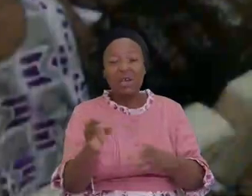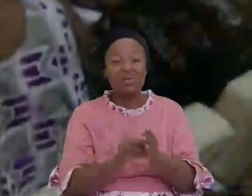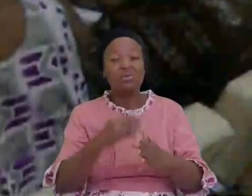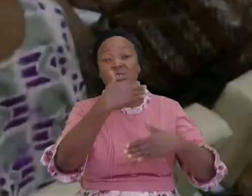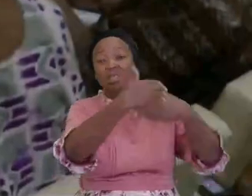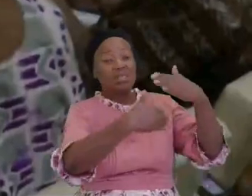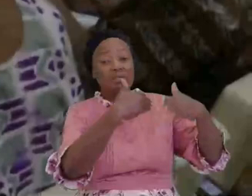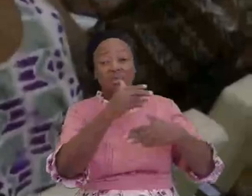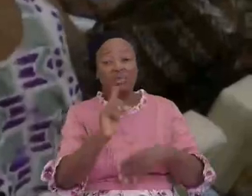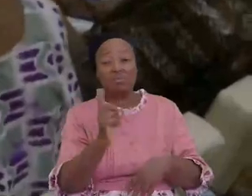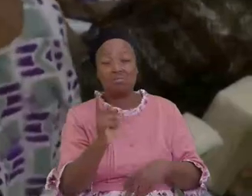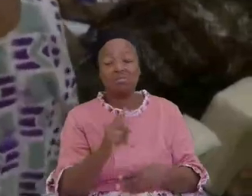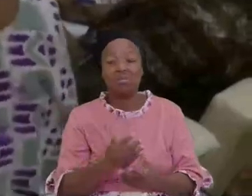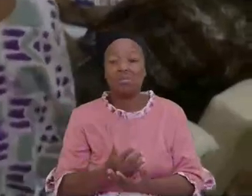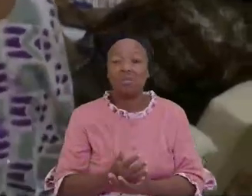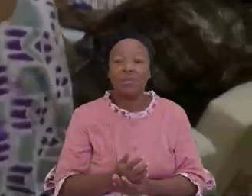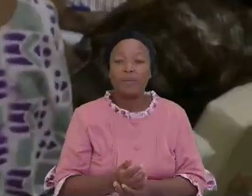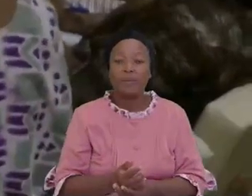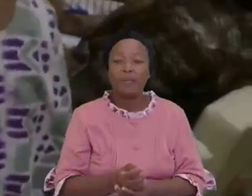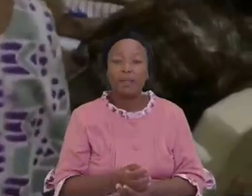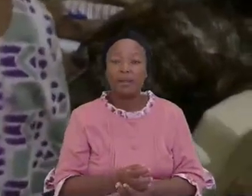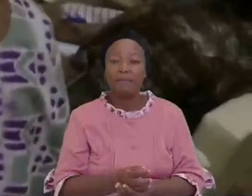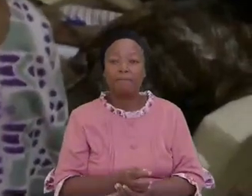leur génération.